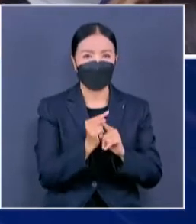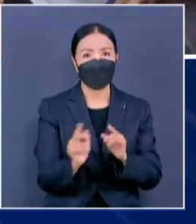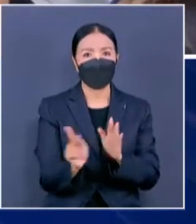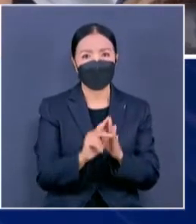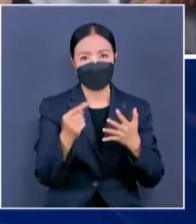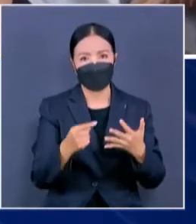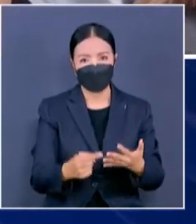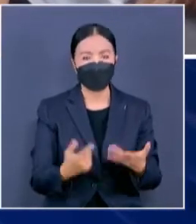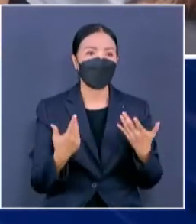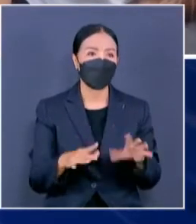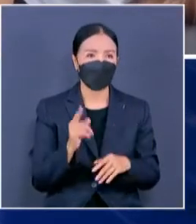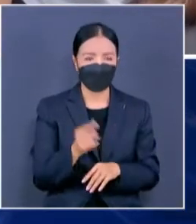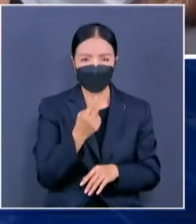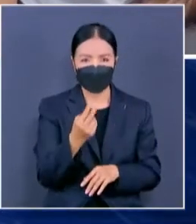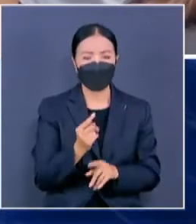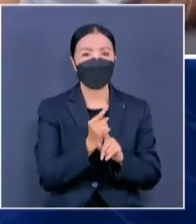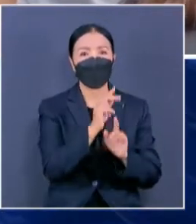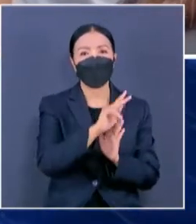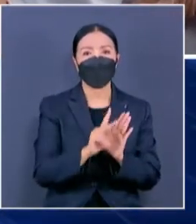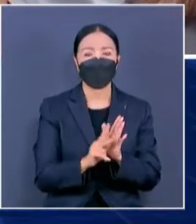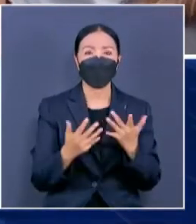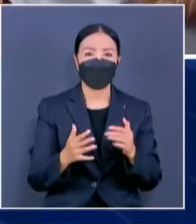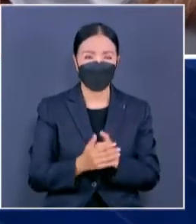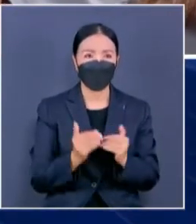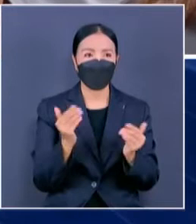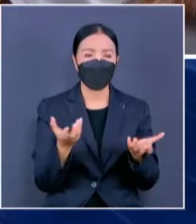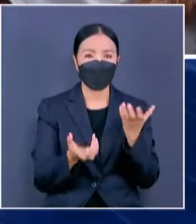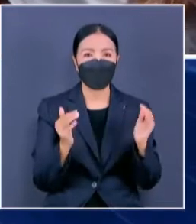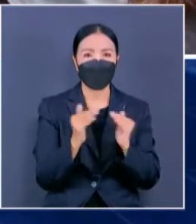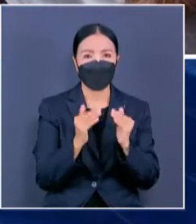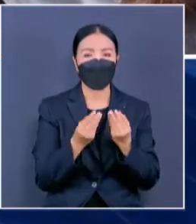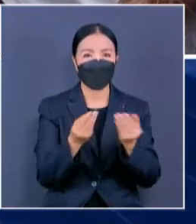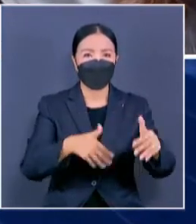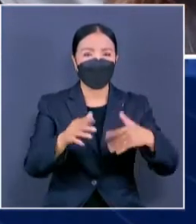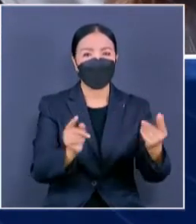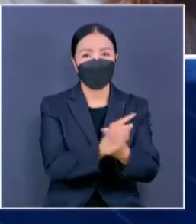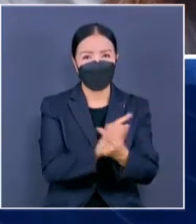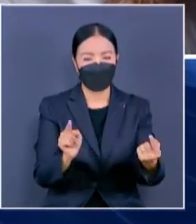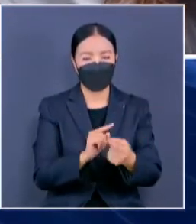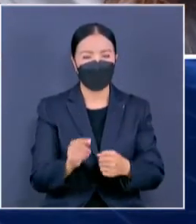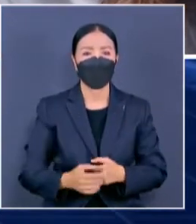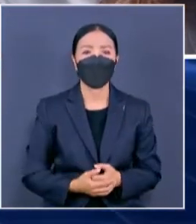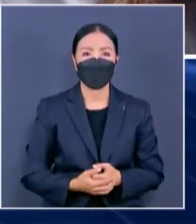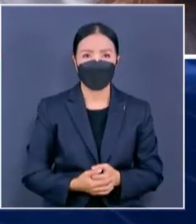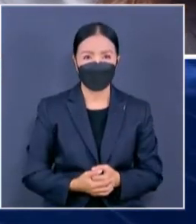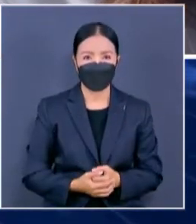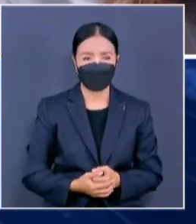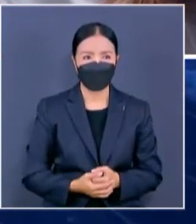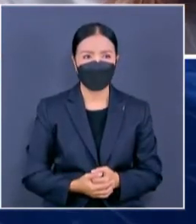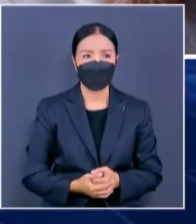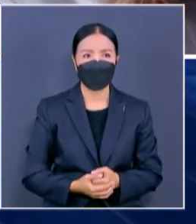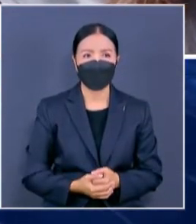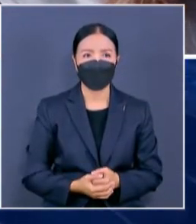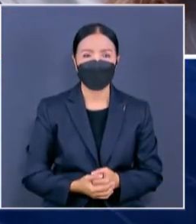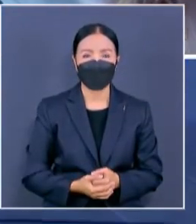ข้อเท็จจริงที่เกิดขึ้นตามหลักของกฎหมายเพื่อความเป็นธรรมกับประชาชนและก็สังคมค่ะเรื่องนี้สังคมพูดกันเยอะ